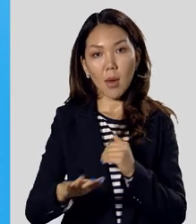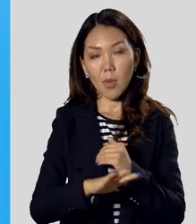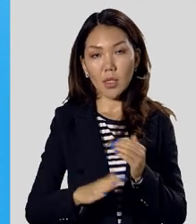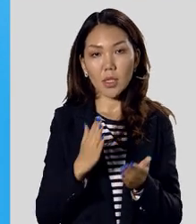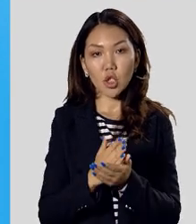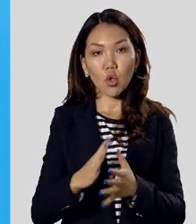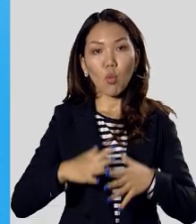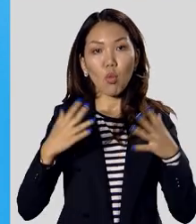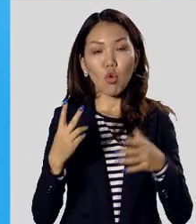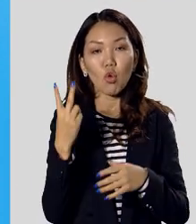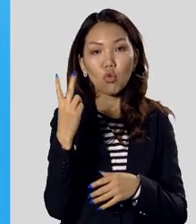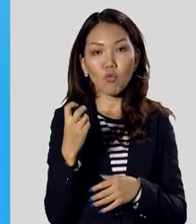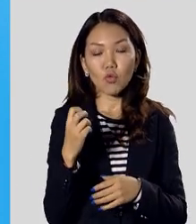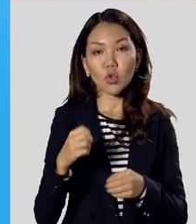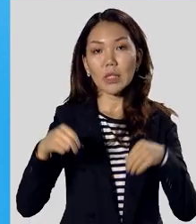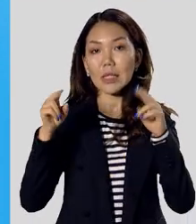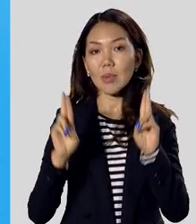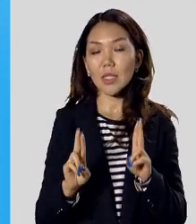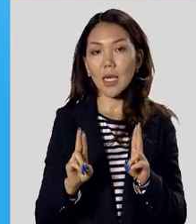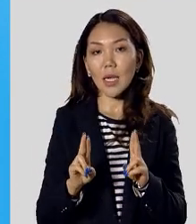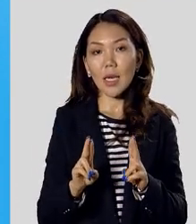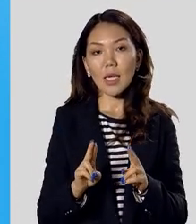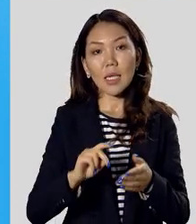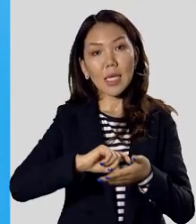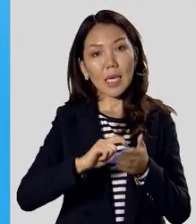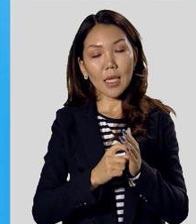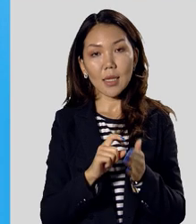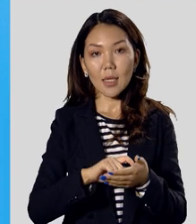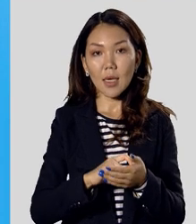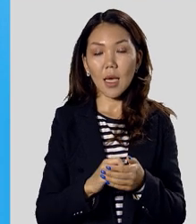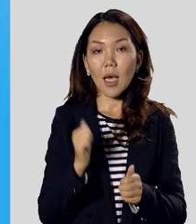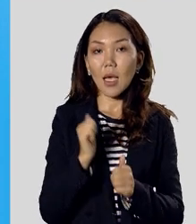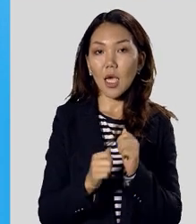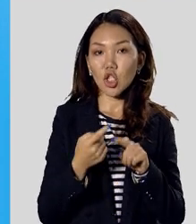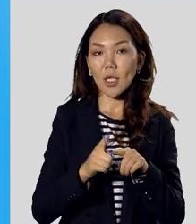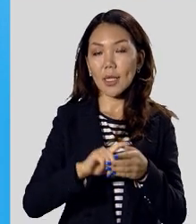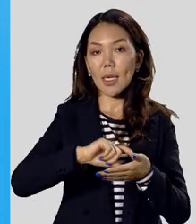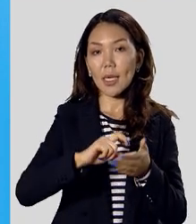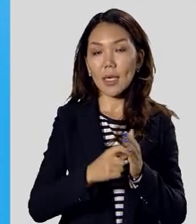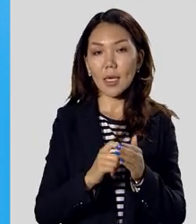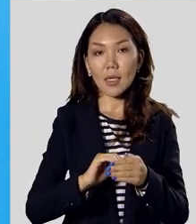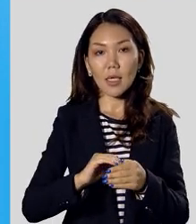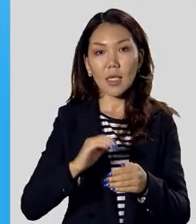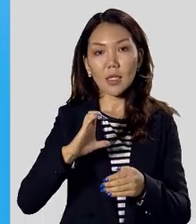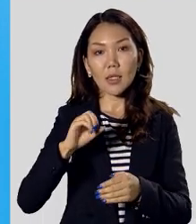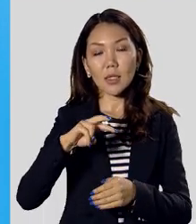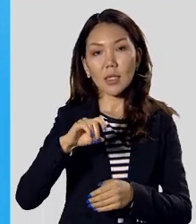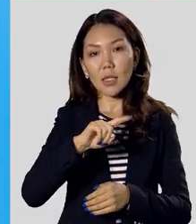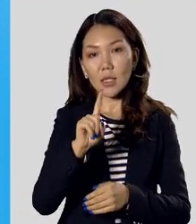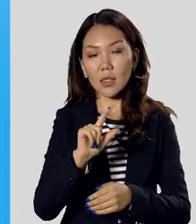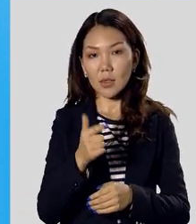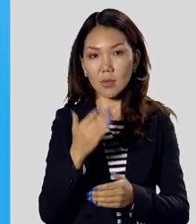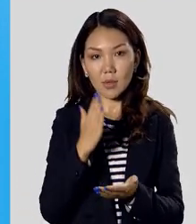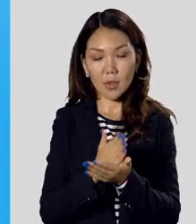более 200 миллионов специальных клеток. Каждая такая клетка покрыта слизью и имеет